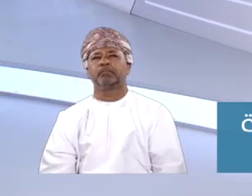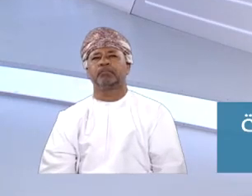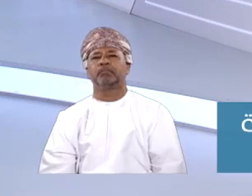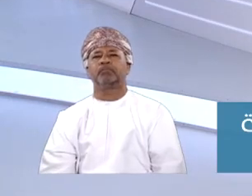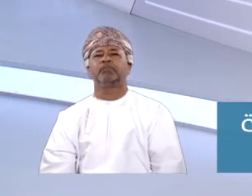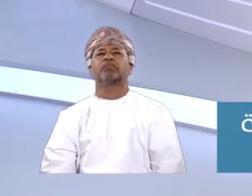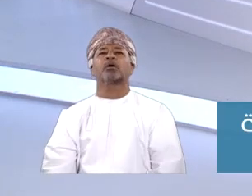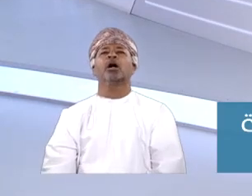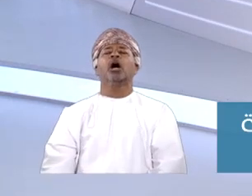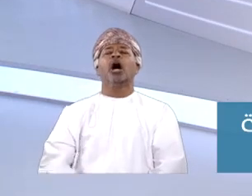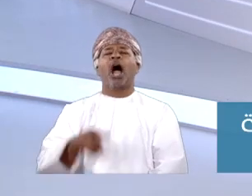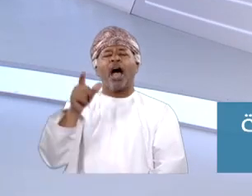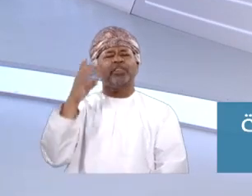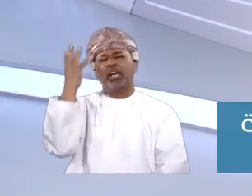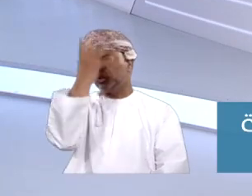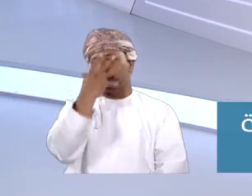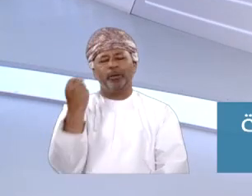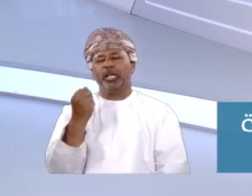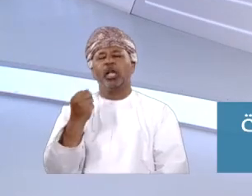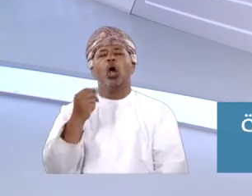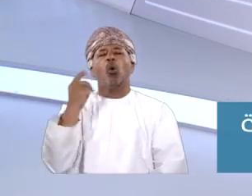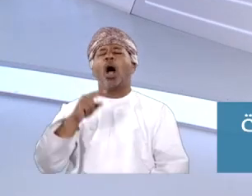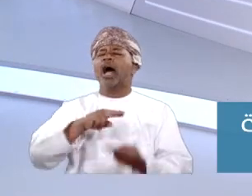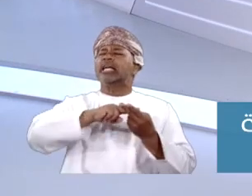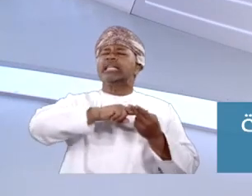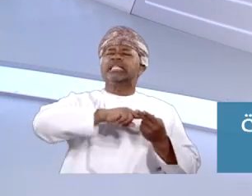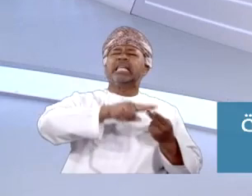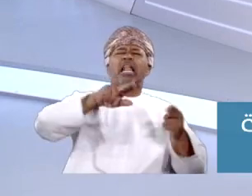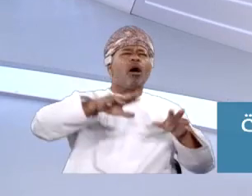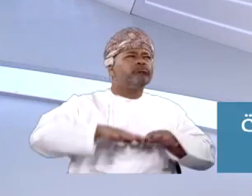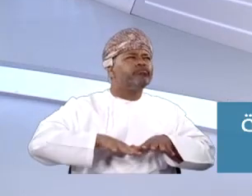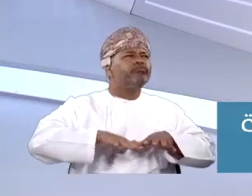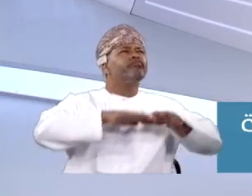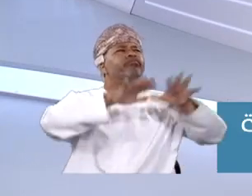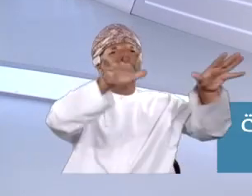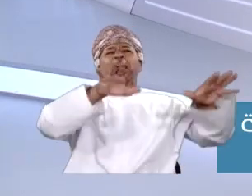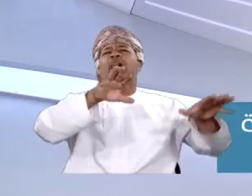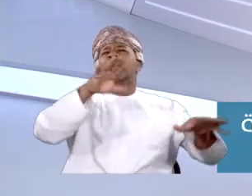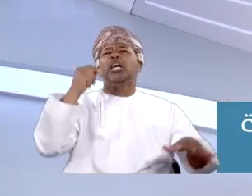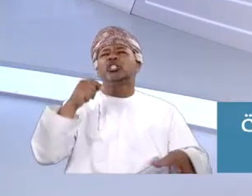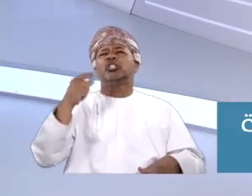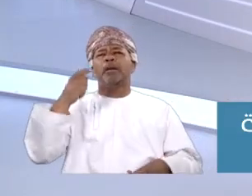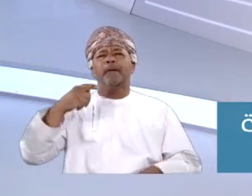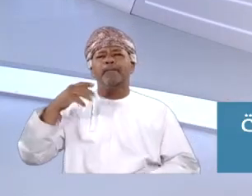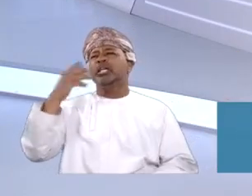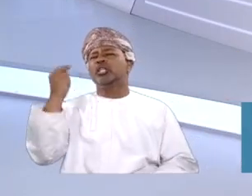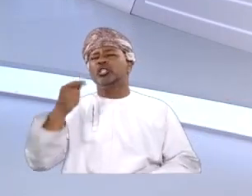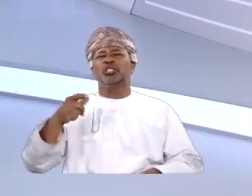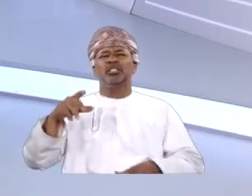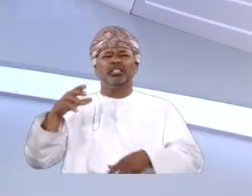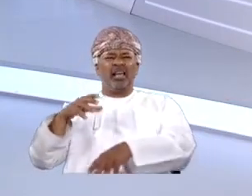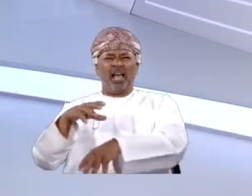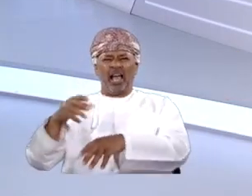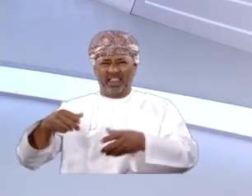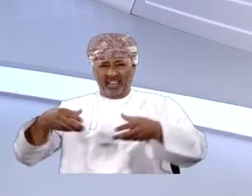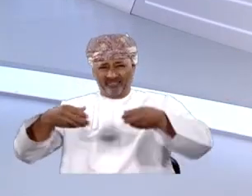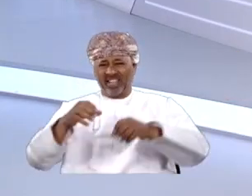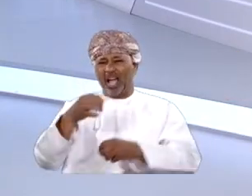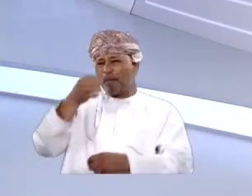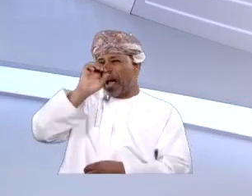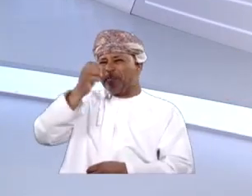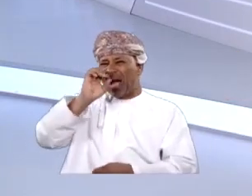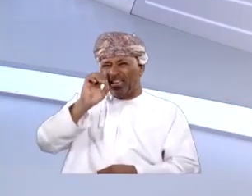ثمة جمالية ورسالة تكمن في عبور الأضواء عبر هذه العبوات البلاستيكية المستخدمة في